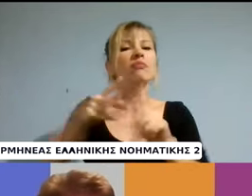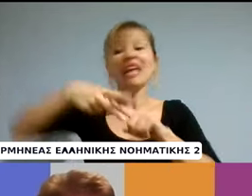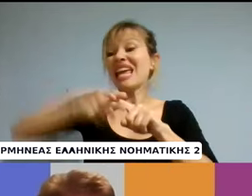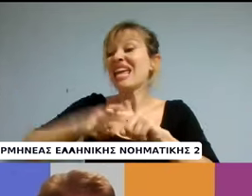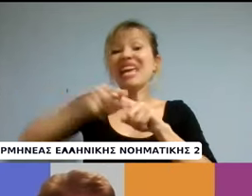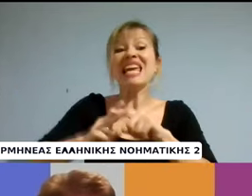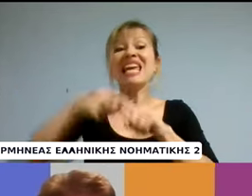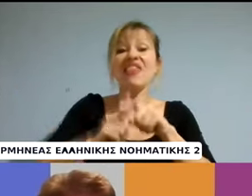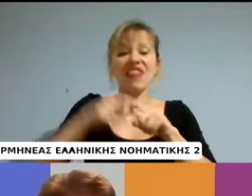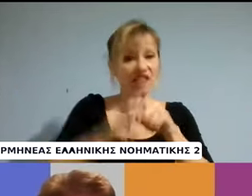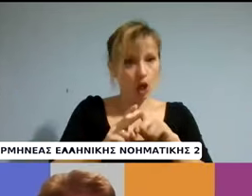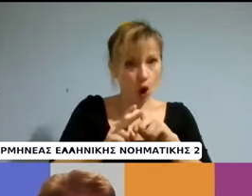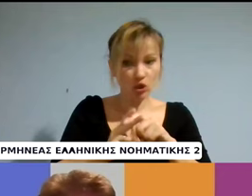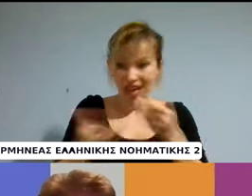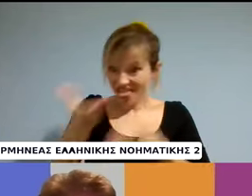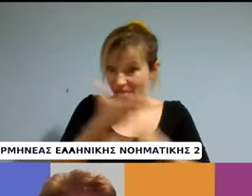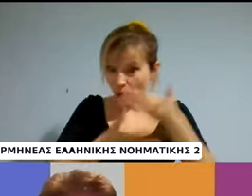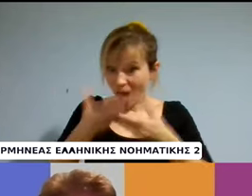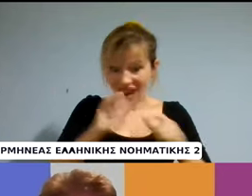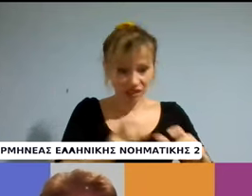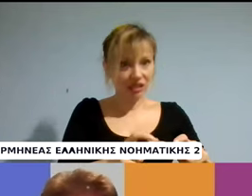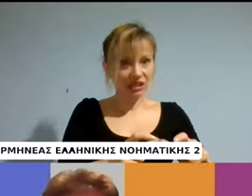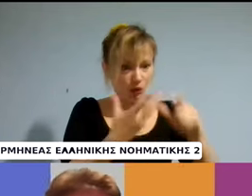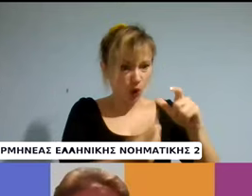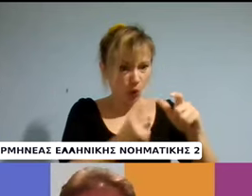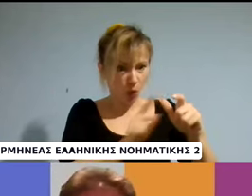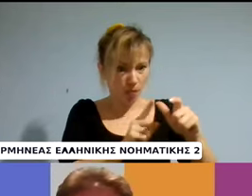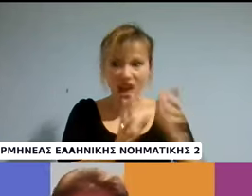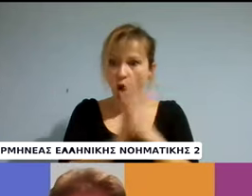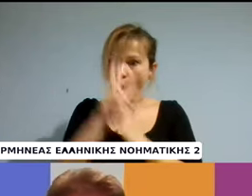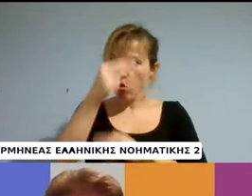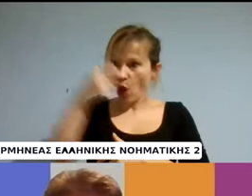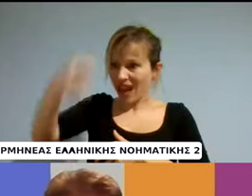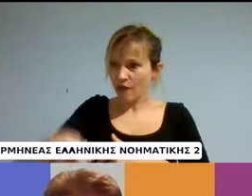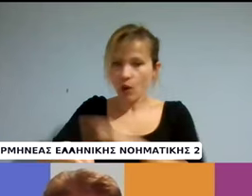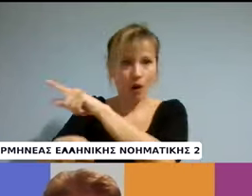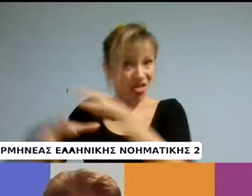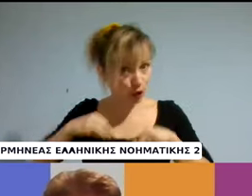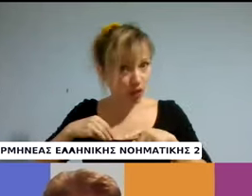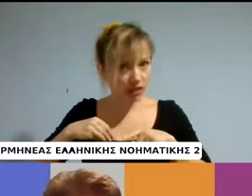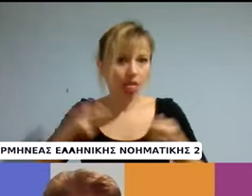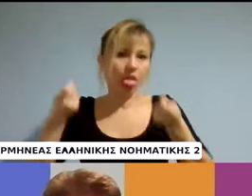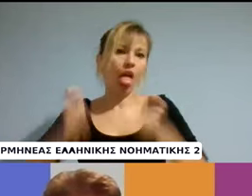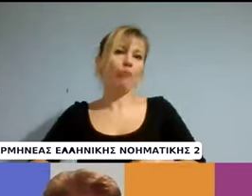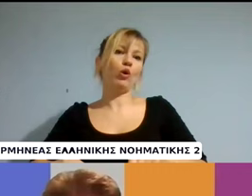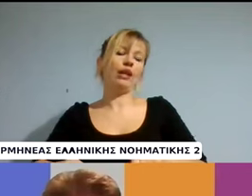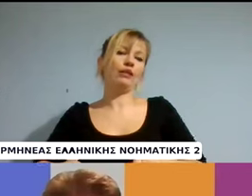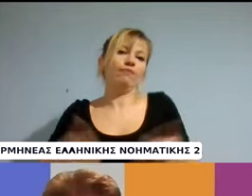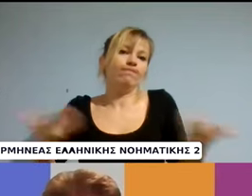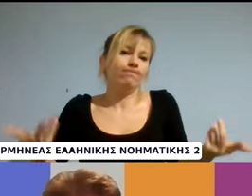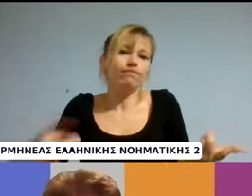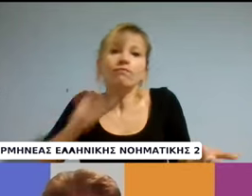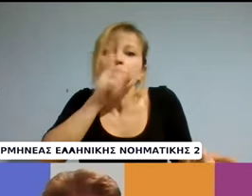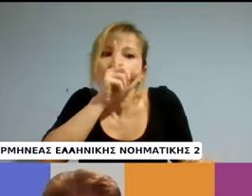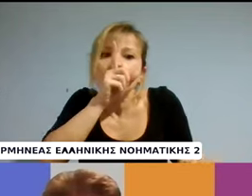το σιφόνι, θα πάρεις 12 ευρώ και εκείνος το δέχτηκε. Λοιπόν, υπάρχουν πάρα πολλά παράδοξα πράγματα στο χώρο μας και κάποια στιγμή